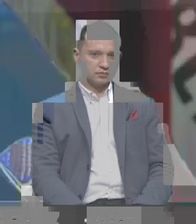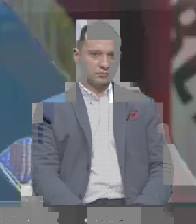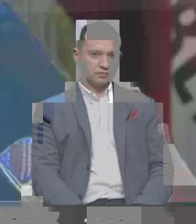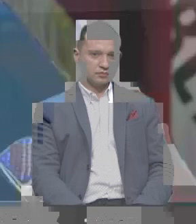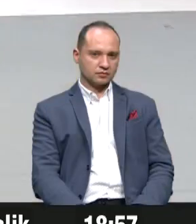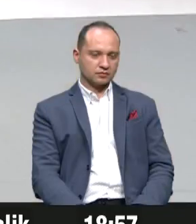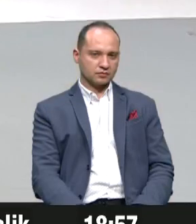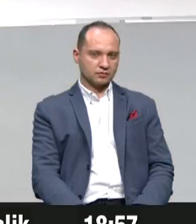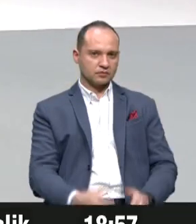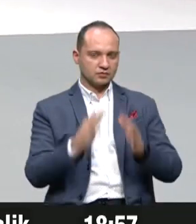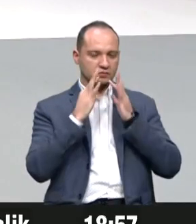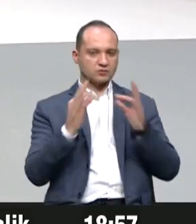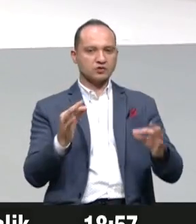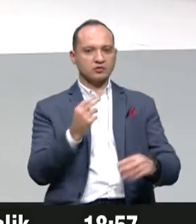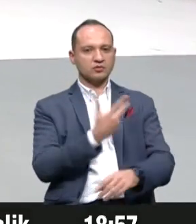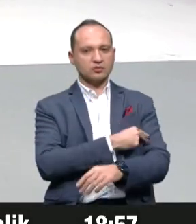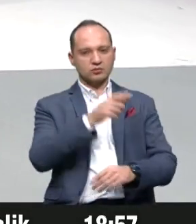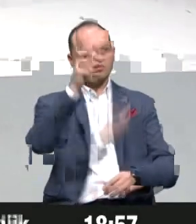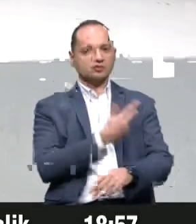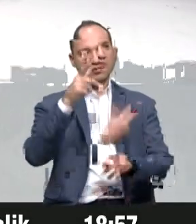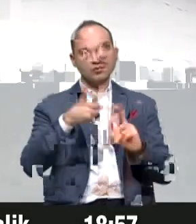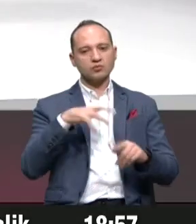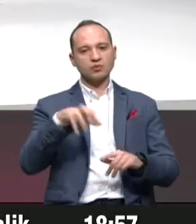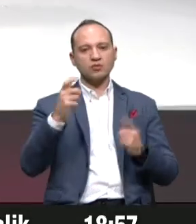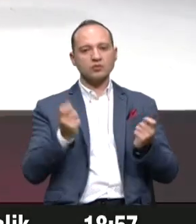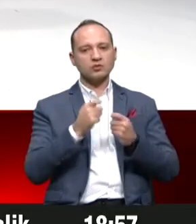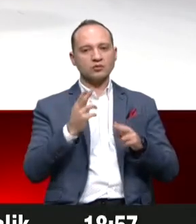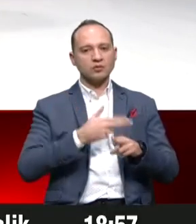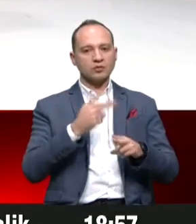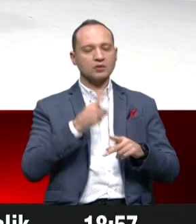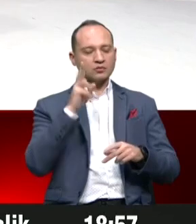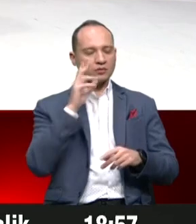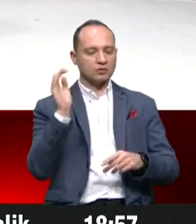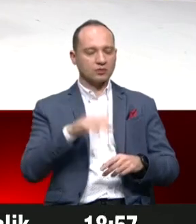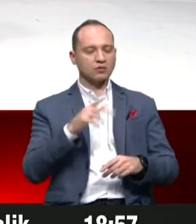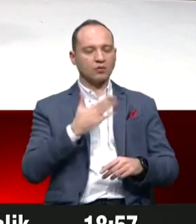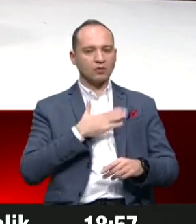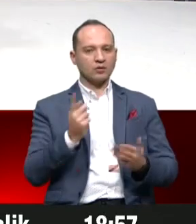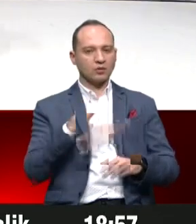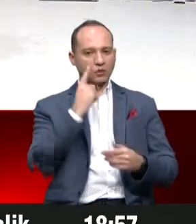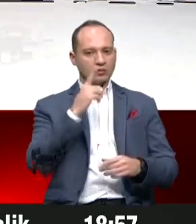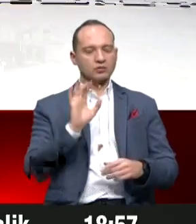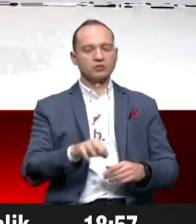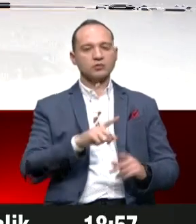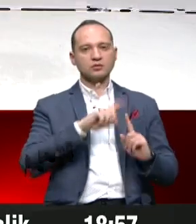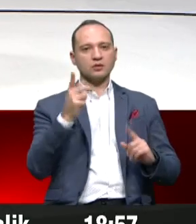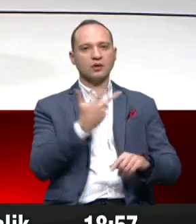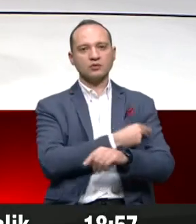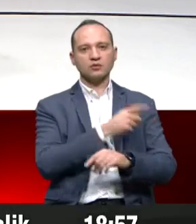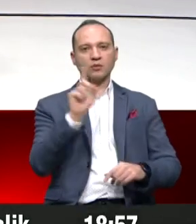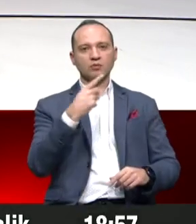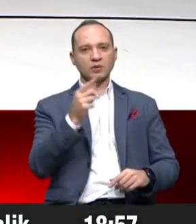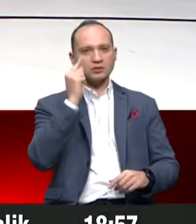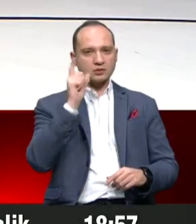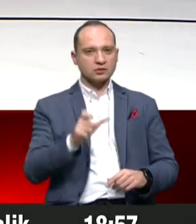bu için aşısının Türkiye'deki fazla süslemelerinde sona gelindi ömrü rapora göre şu ana kadar aşılanan